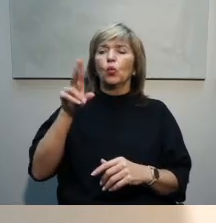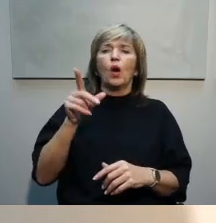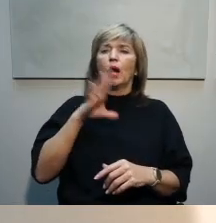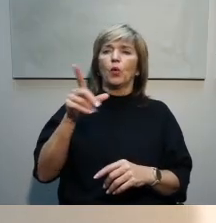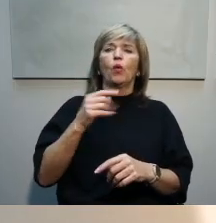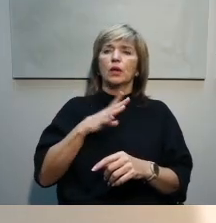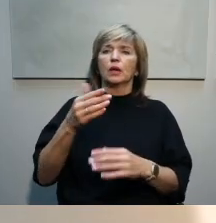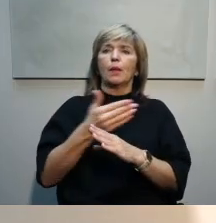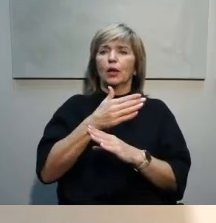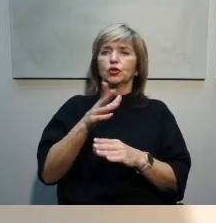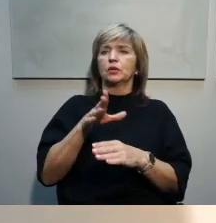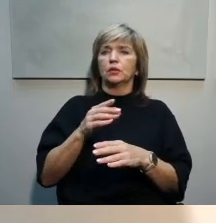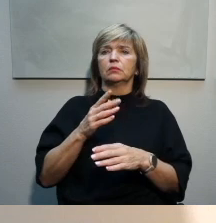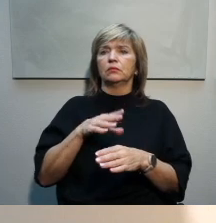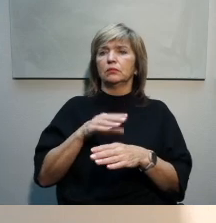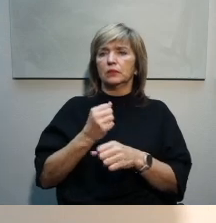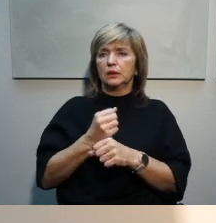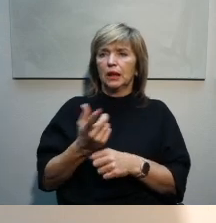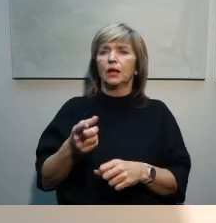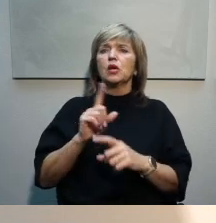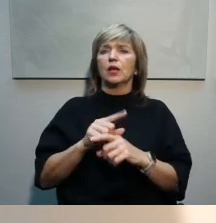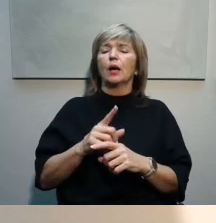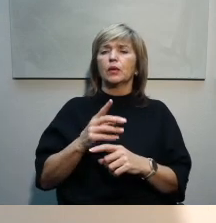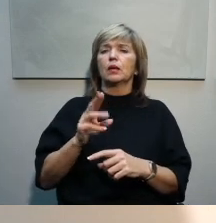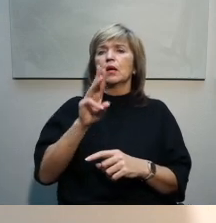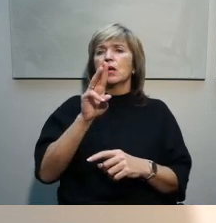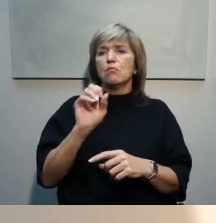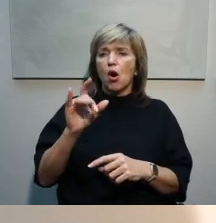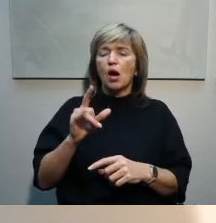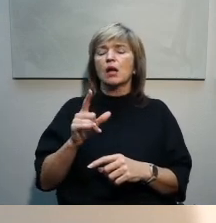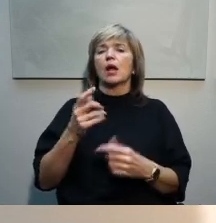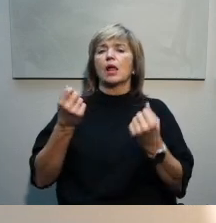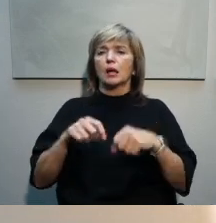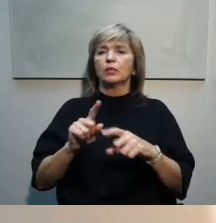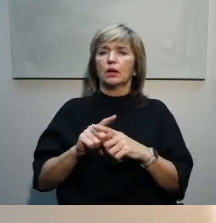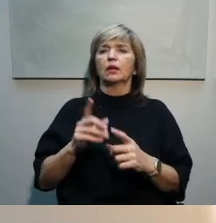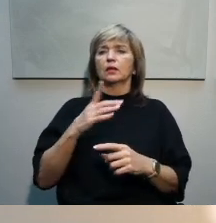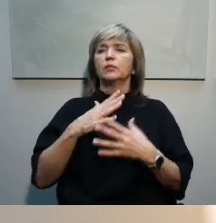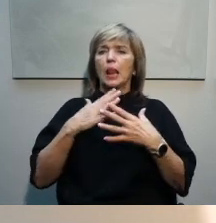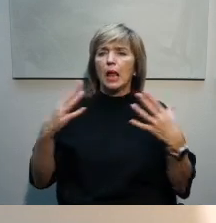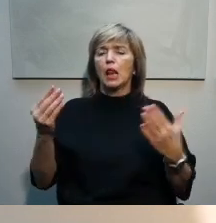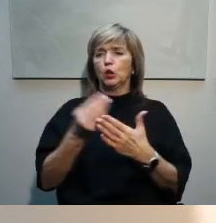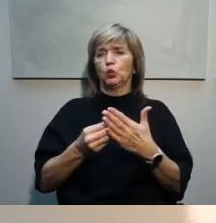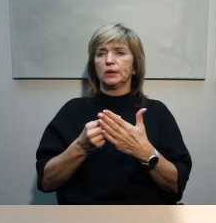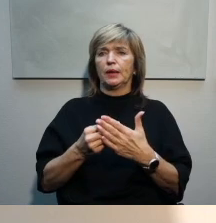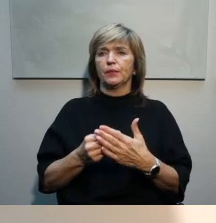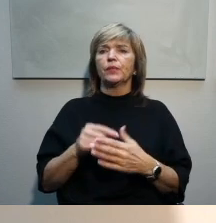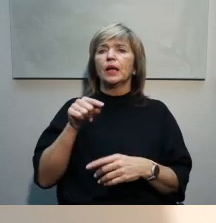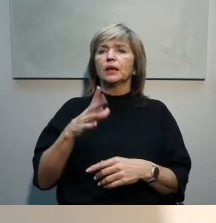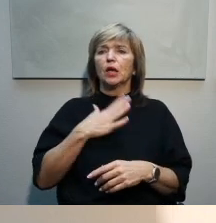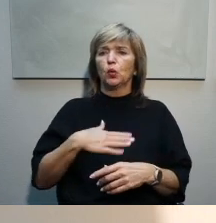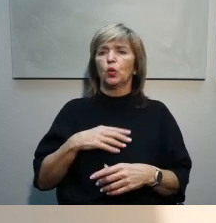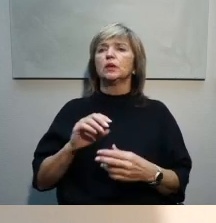ir izdarījuši. Un arī šī morālā rehabilitācija, gribas teikt, tas atjaunojušais taisnīgums, tam ir liela nozīme, un tas ir